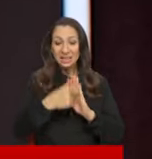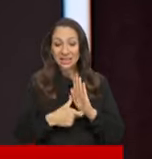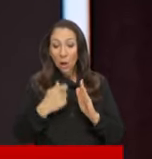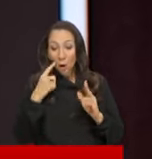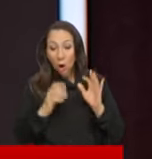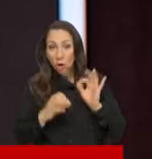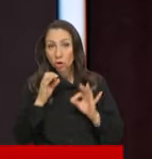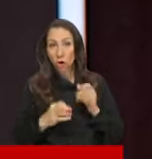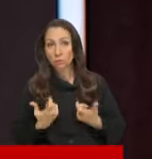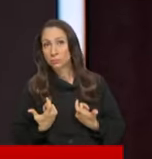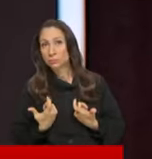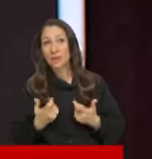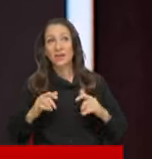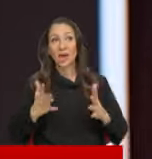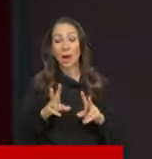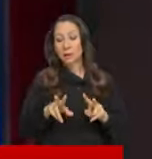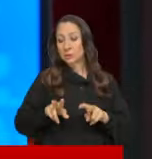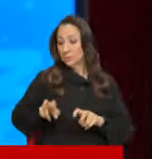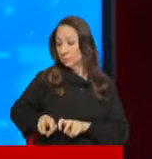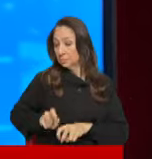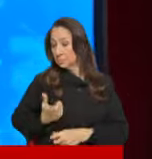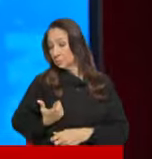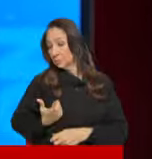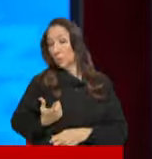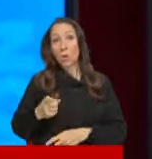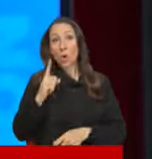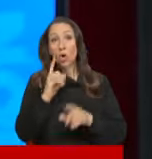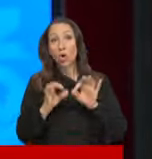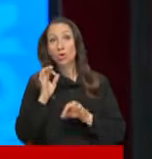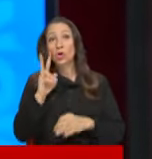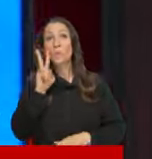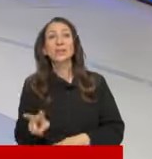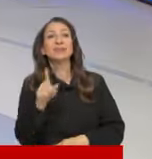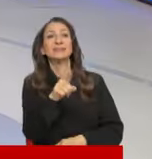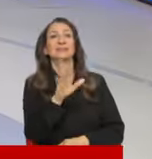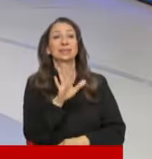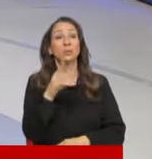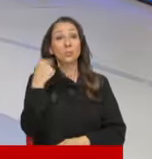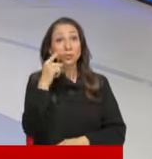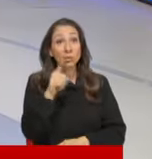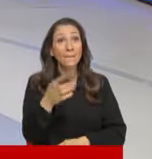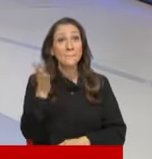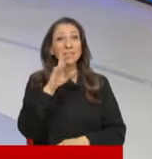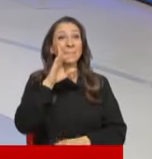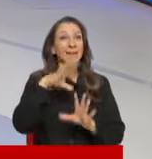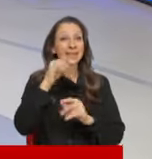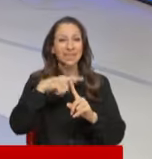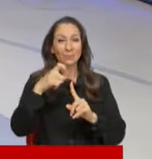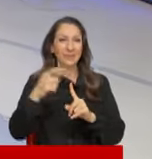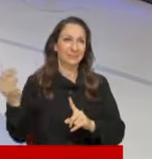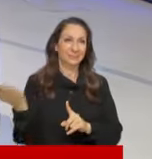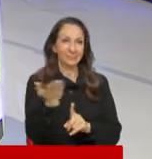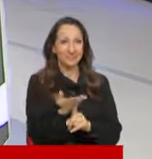kontrolünün başına oturacaksınız ya da yanına oturacaksınız o kontrole eşlik edeceksiniz Dolayısıyla başka birinin kimliğiyle